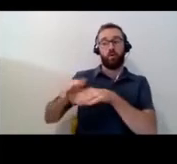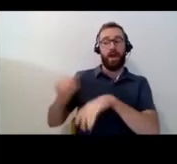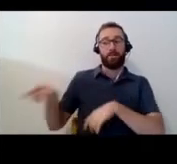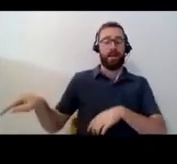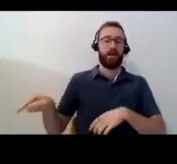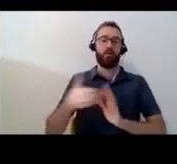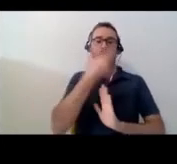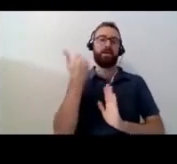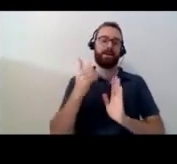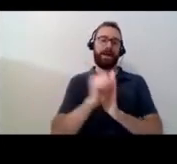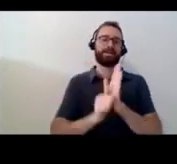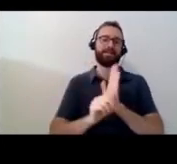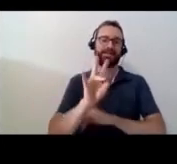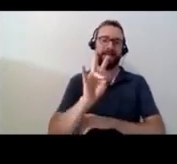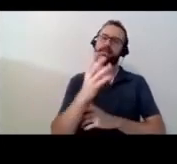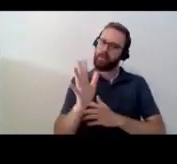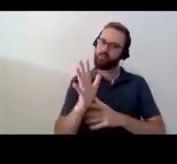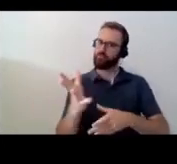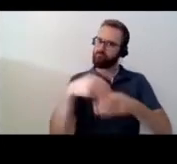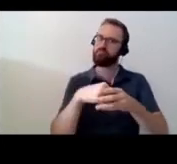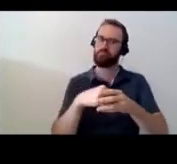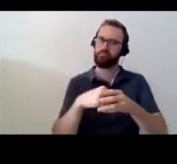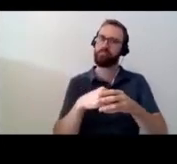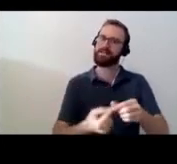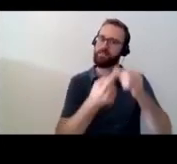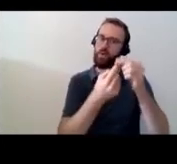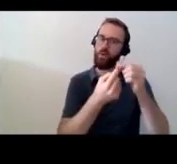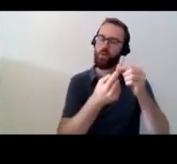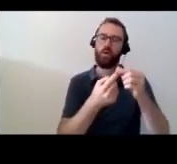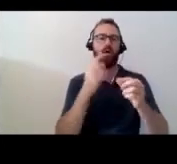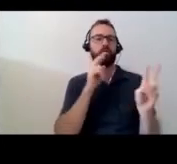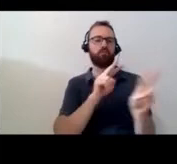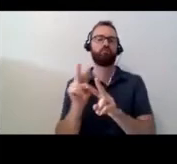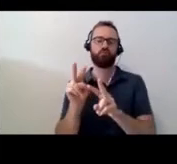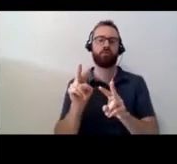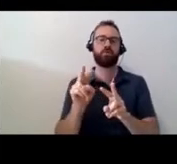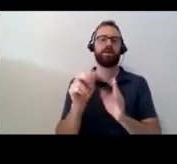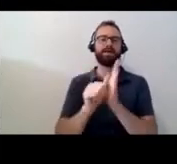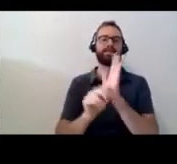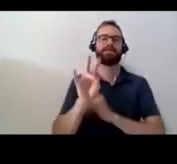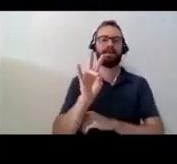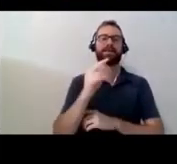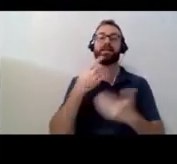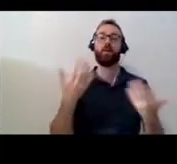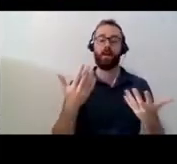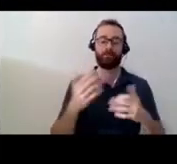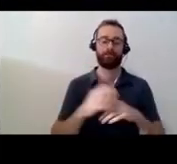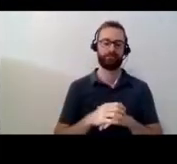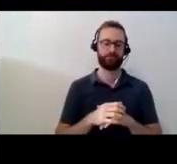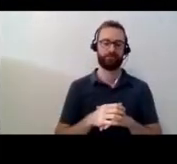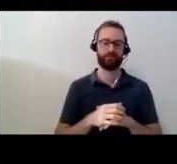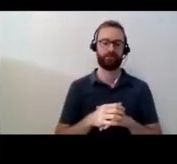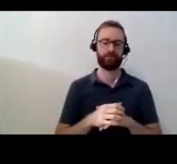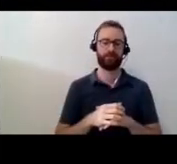qui prévoit déjà des exceptions et qu'on peut voir à l'instant ensemble. Donc, l'article 7 dit que